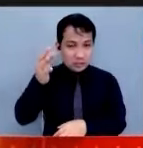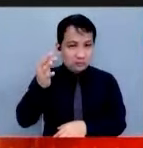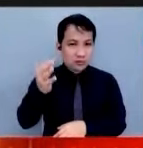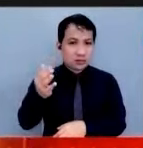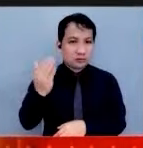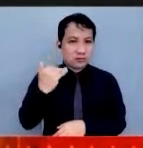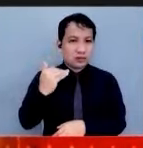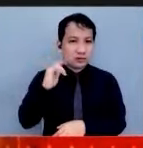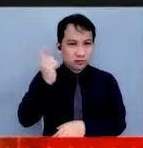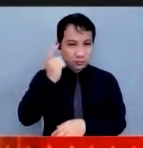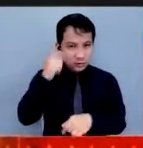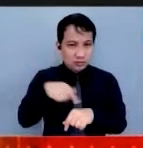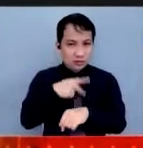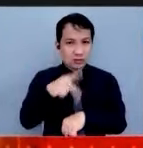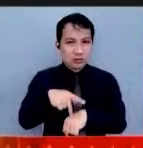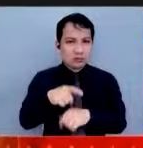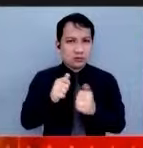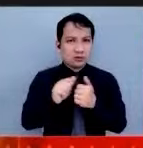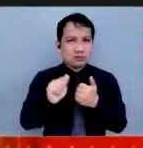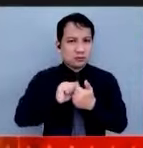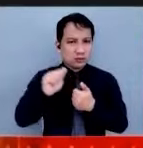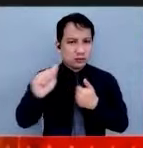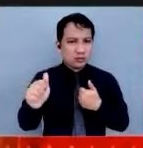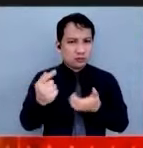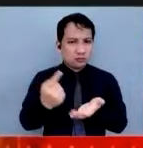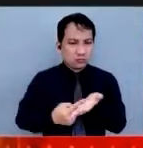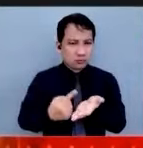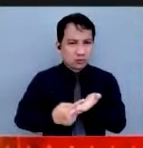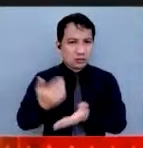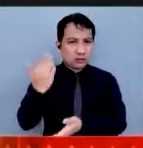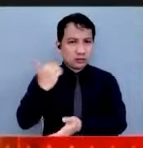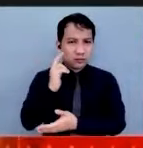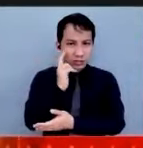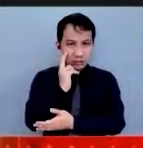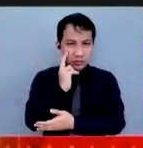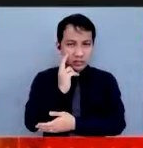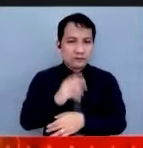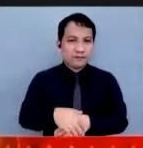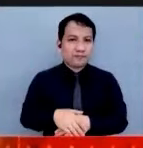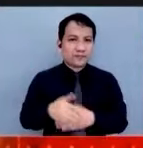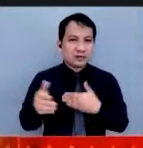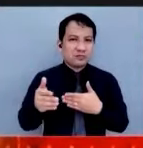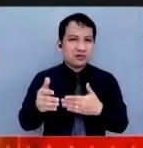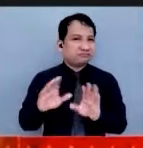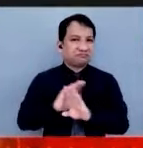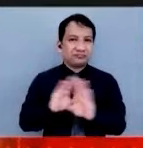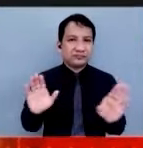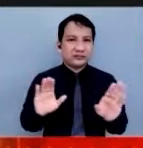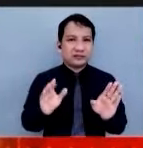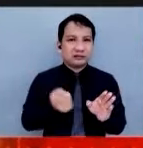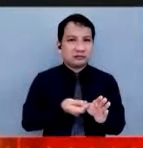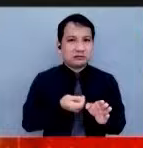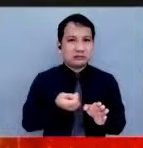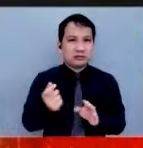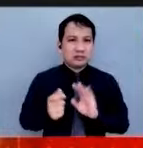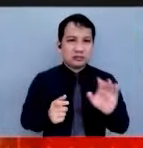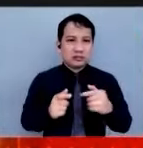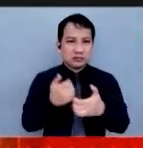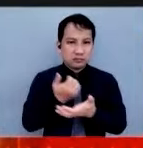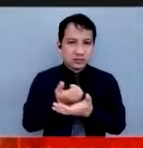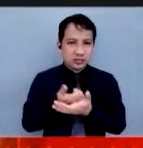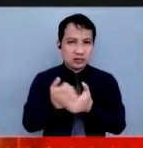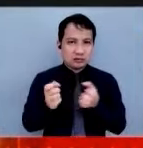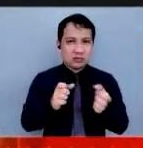Pilipinas. Malayo rin ang naabot ang talakayan nung panahon ni Pangulong Duterte. Pero sa huli, binaril din ito ng kanyang mga economic managers.